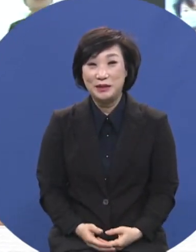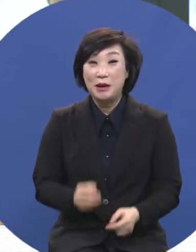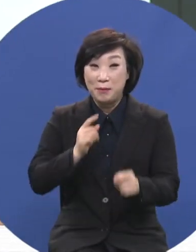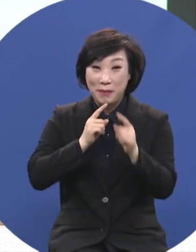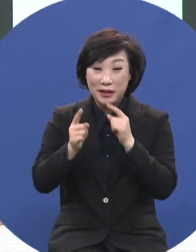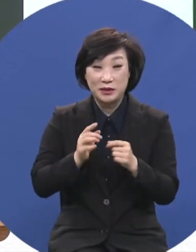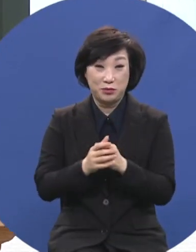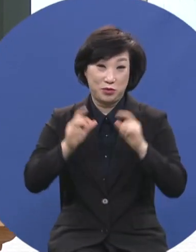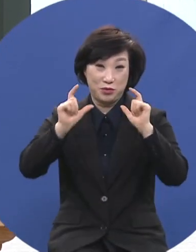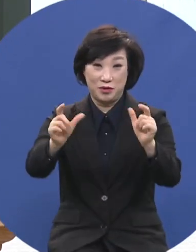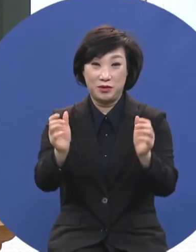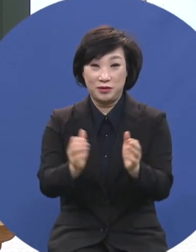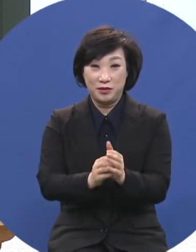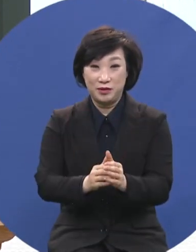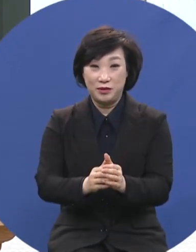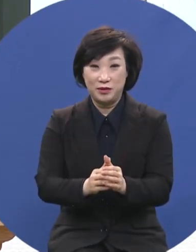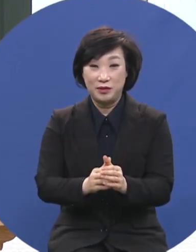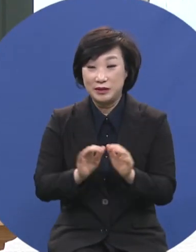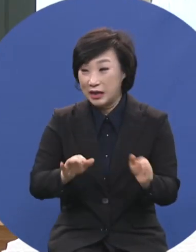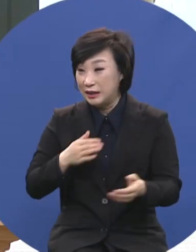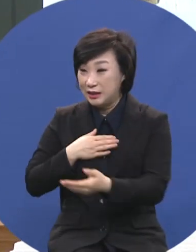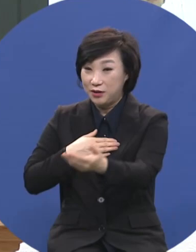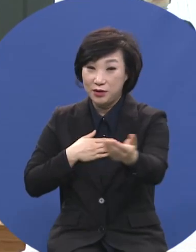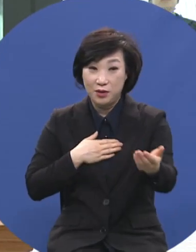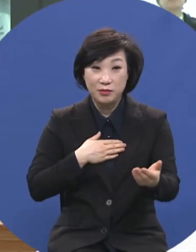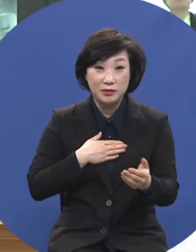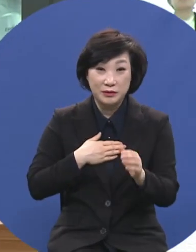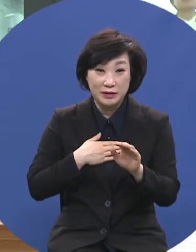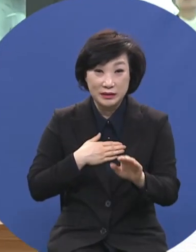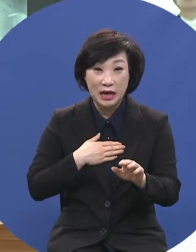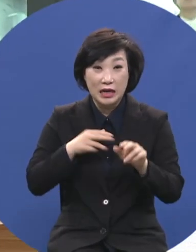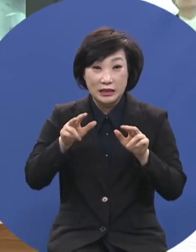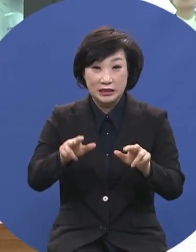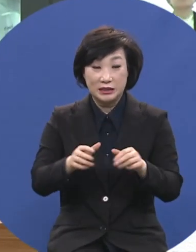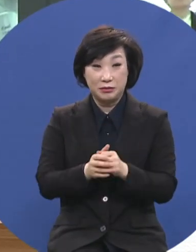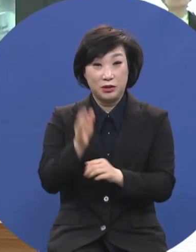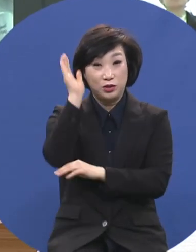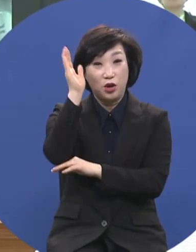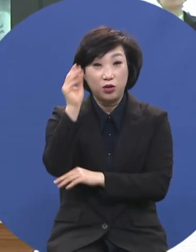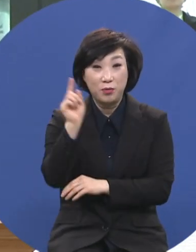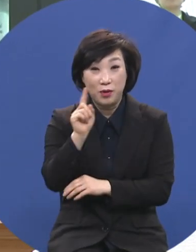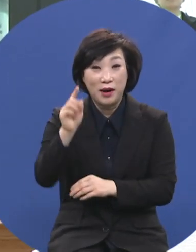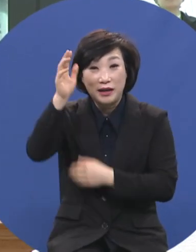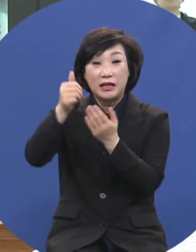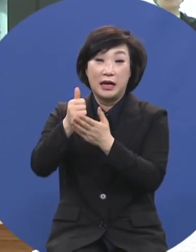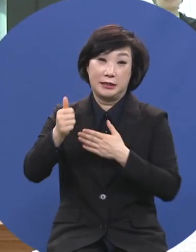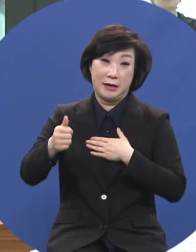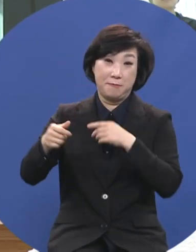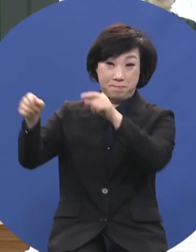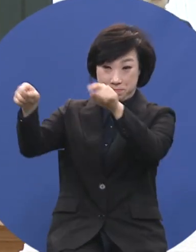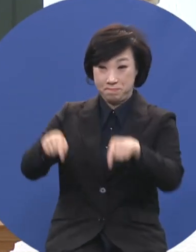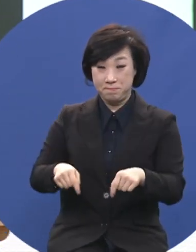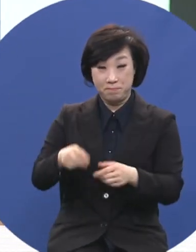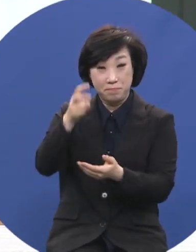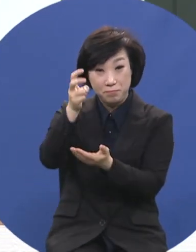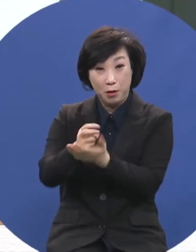말씀으로 오셨다. 그래서 여러분들이 지금 설교는 하나님과 너와의 질서를